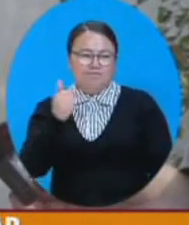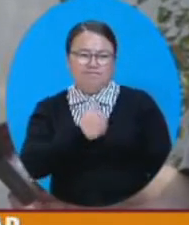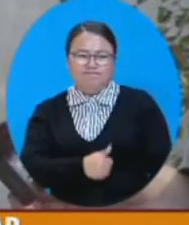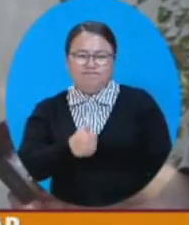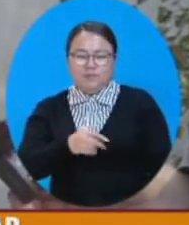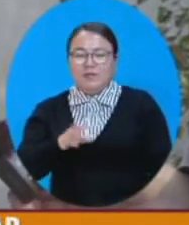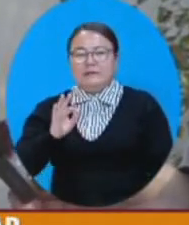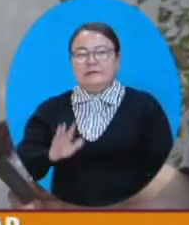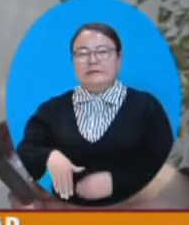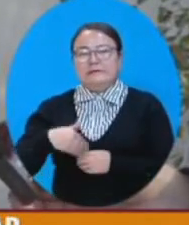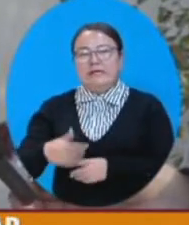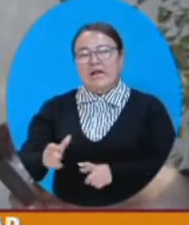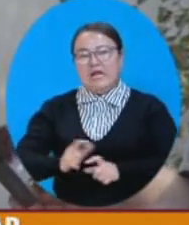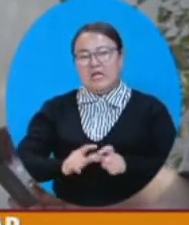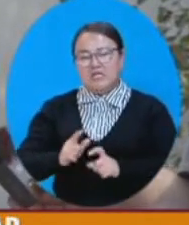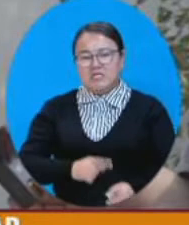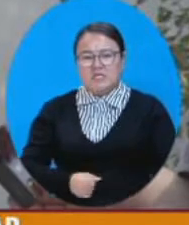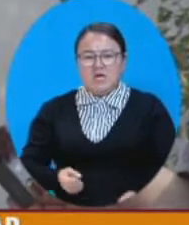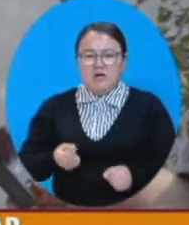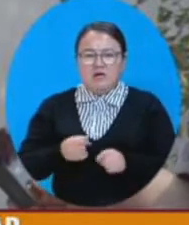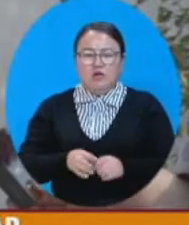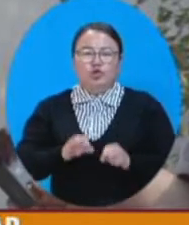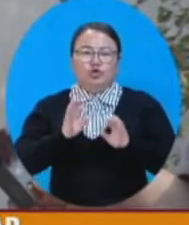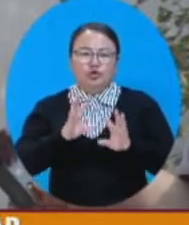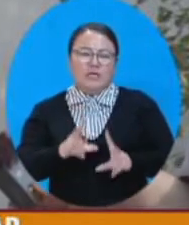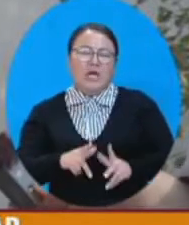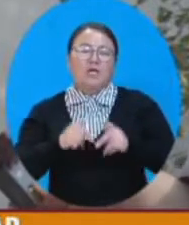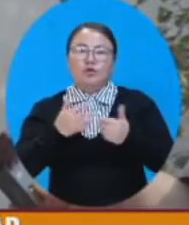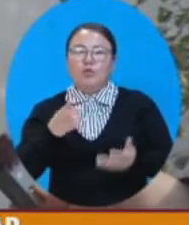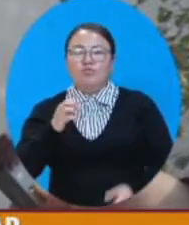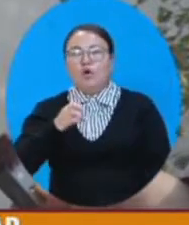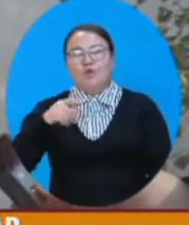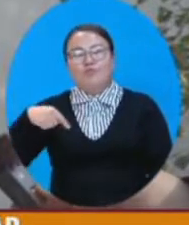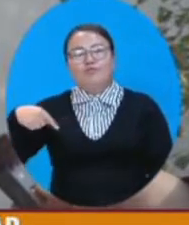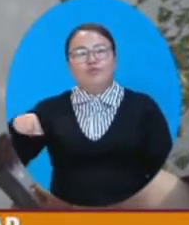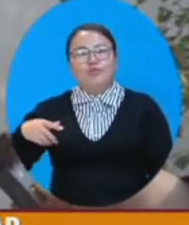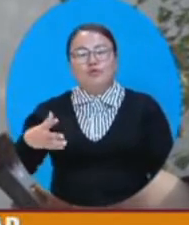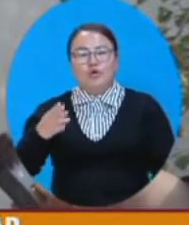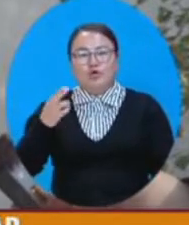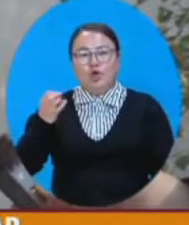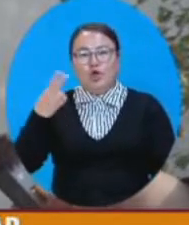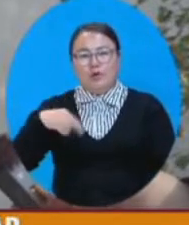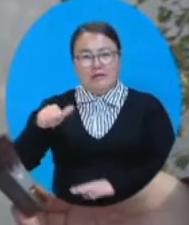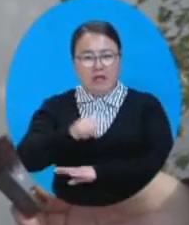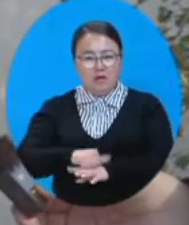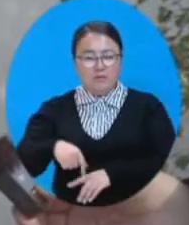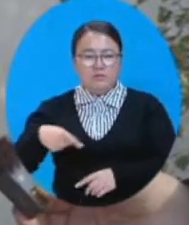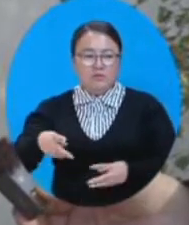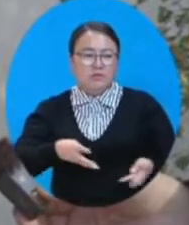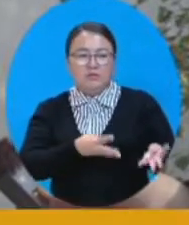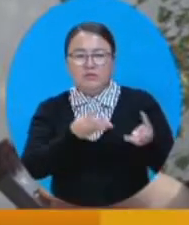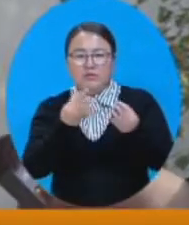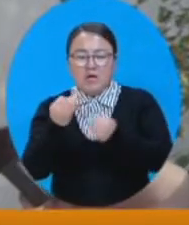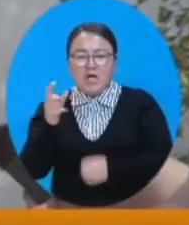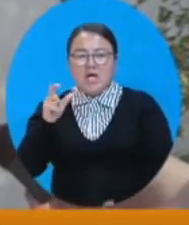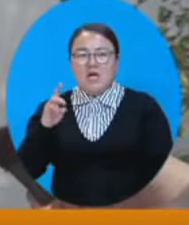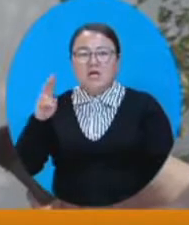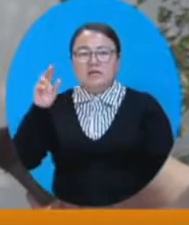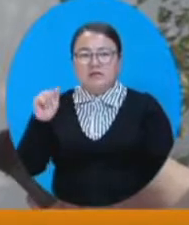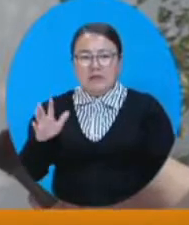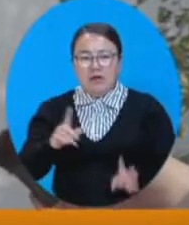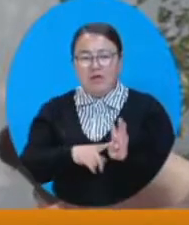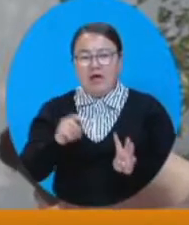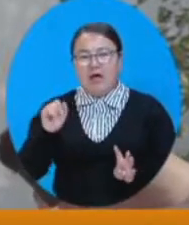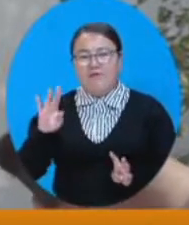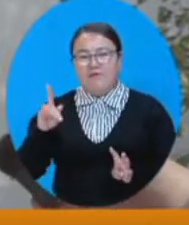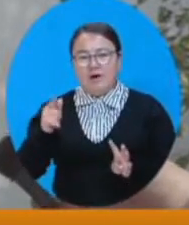байдалд орох уу дараачийн эдийн засгийг түлхэж нэмэр үзүүлэх бомбууд нь бол ялангуяа энэ Дорнод аймагт оршиж байгаа хэд хэдэн бомб тохоо Ирээн цавын бомб